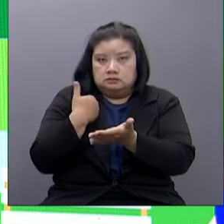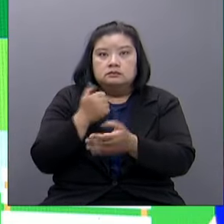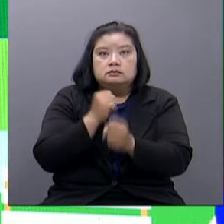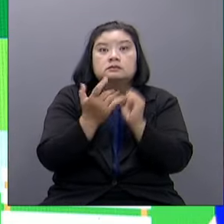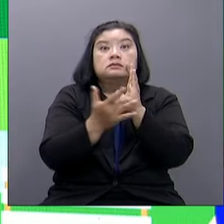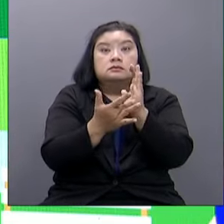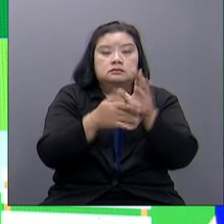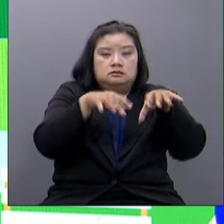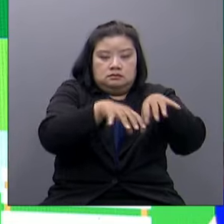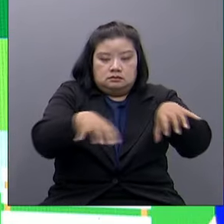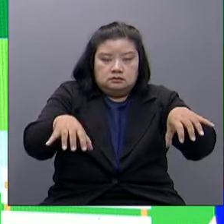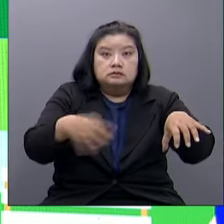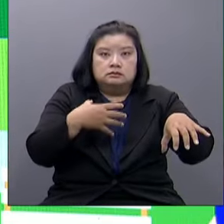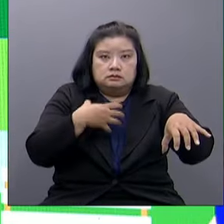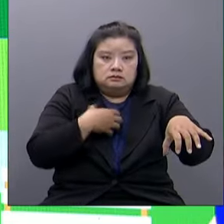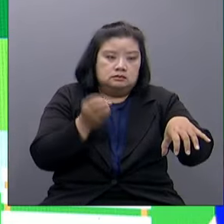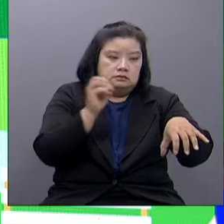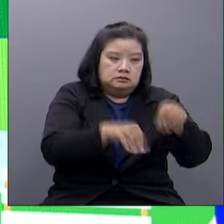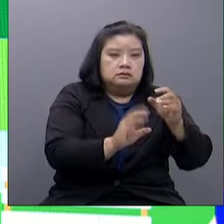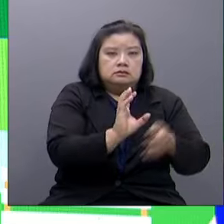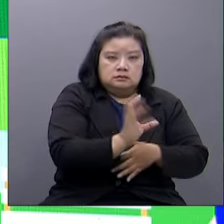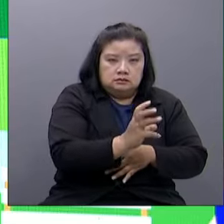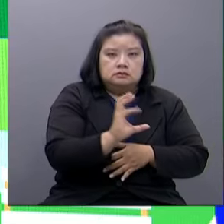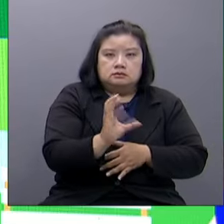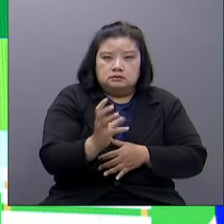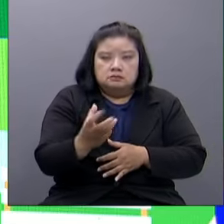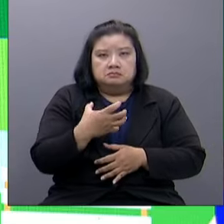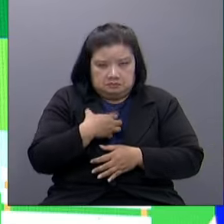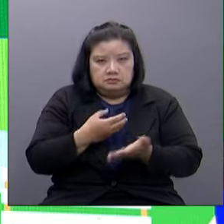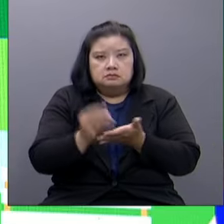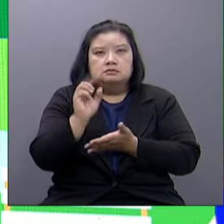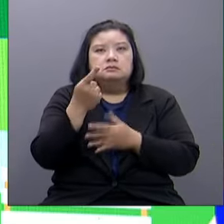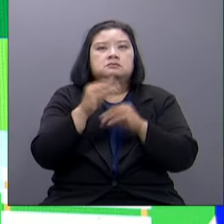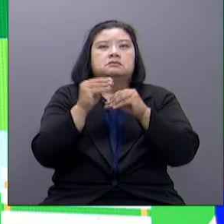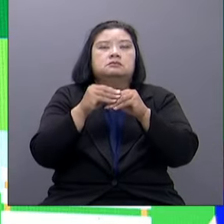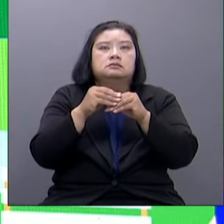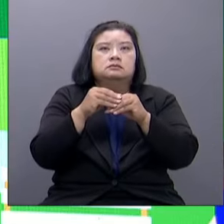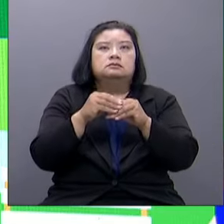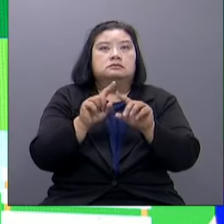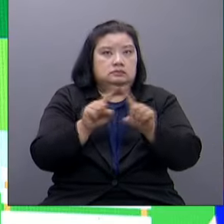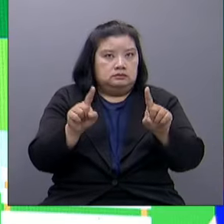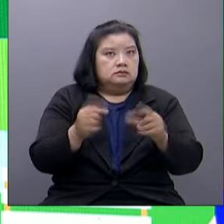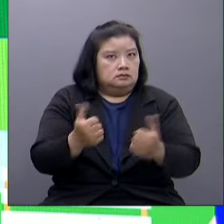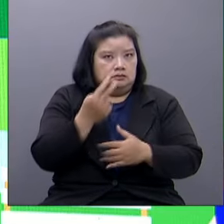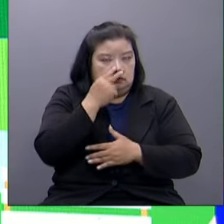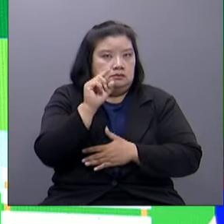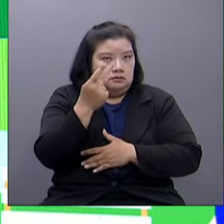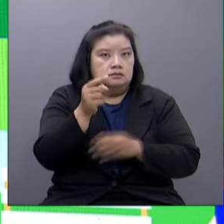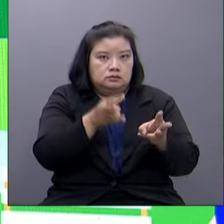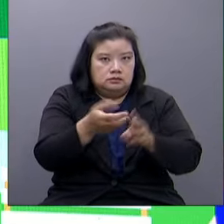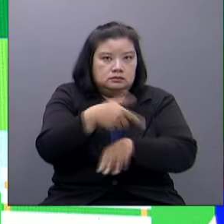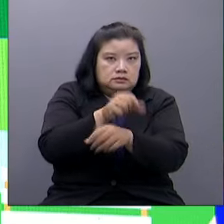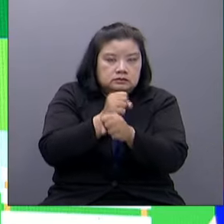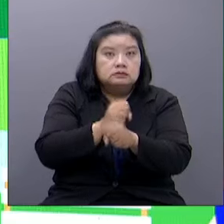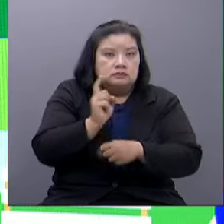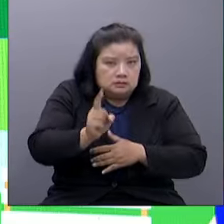ลดขยะที่เป็นขยะอินทรีย์แบบนี้มากขึ้นด้วยแต่พาคุณผู้ชมไปดูอีกแนวทางนึงในการจัดการขยะแบบเชิงรุกที่น่าสนใจไ